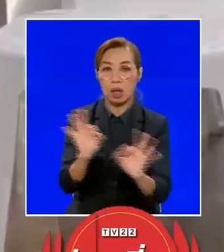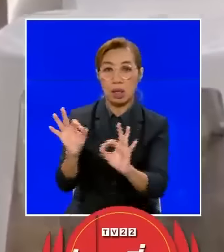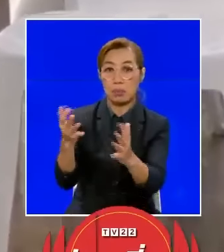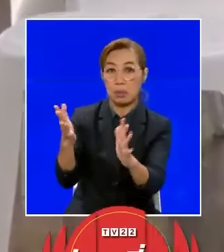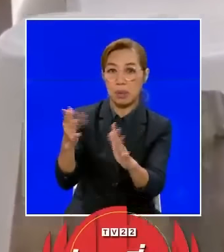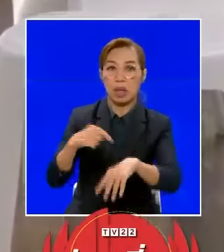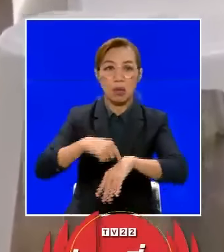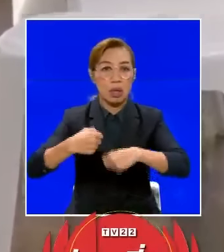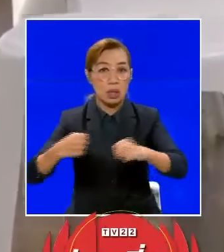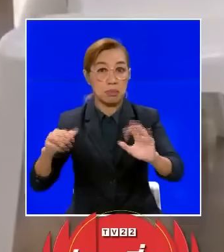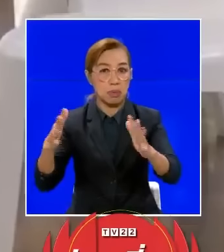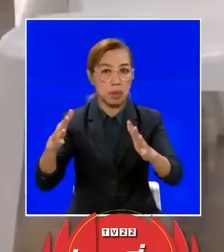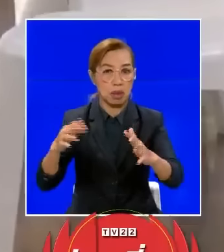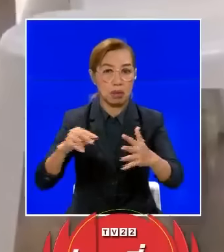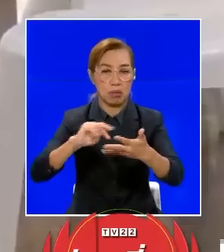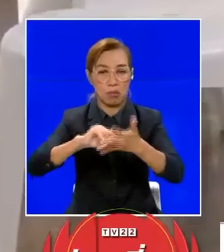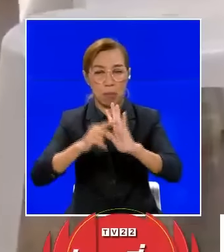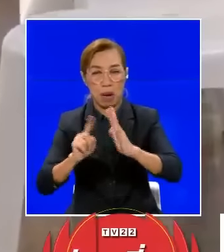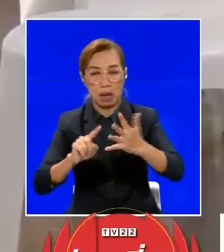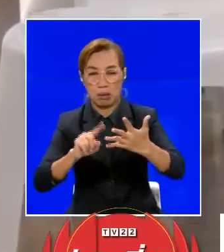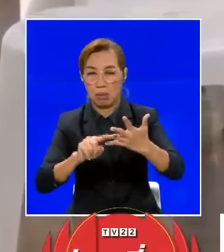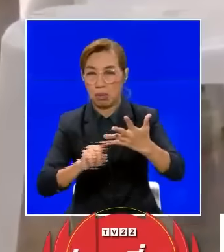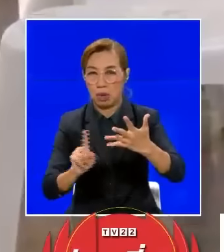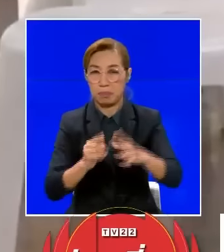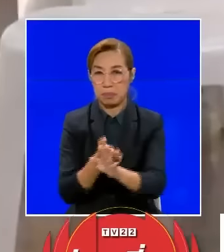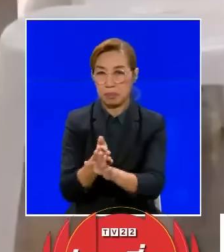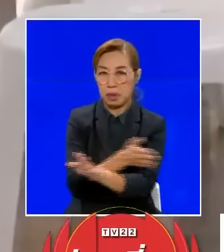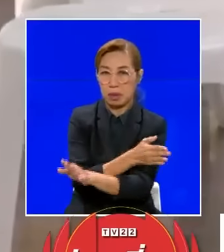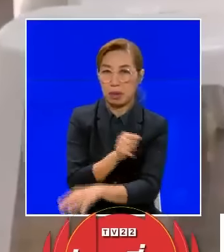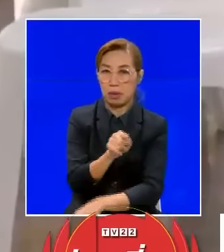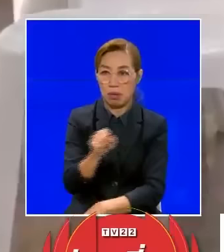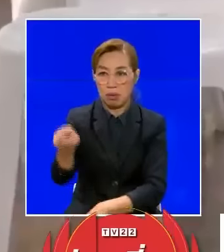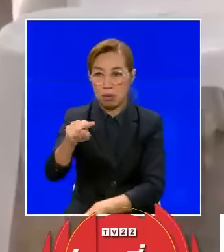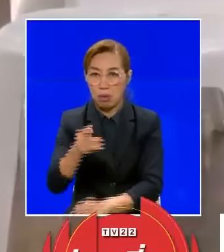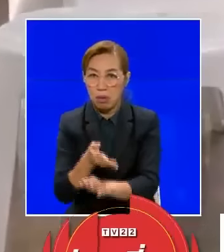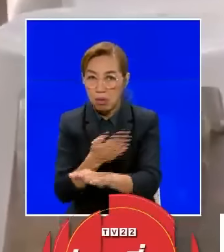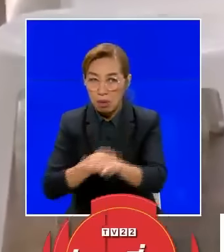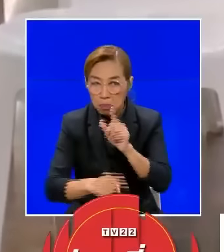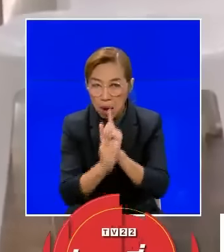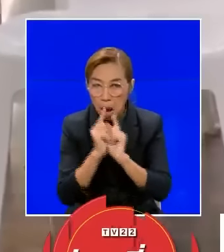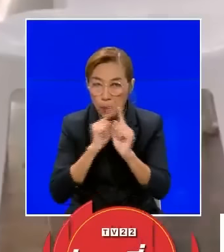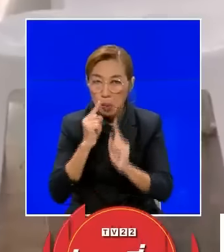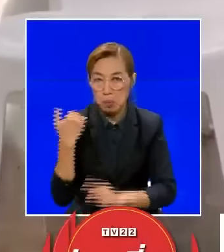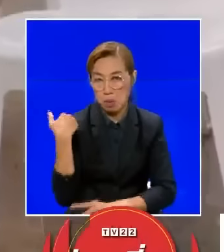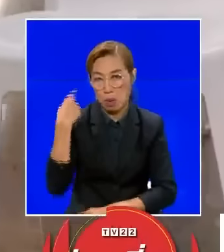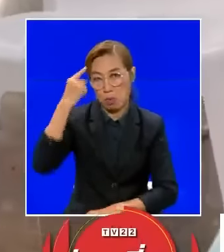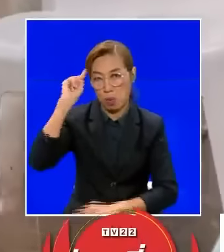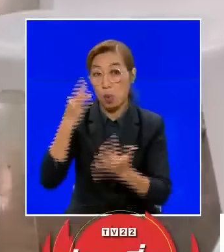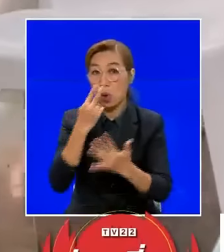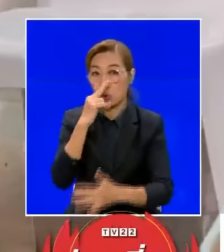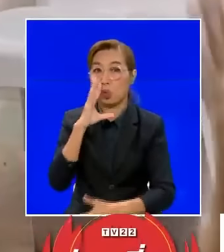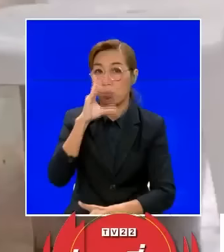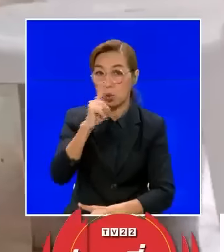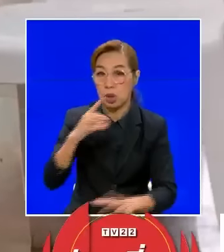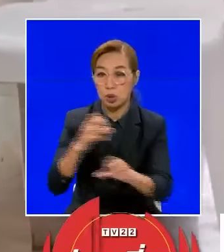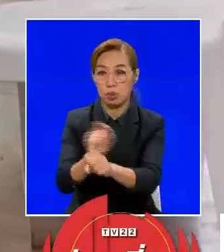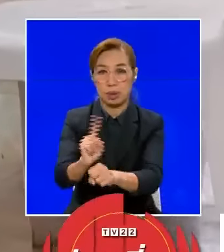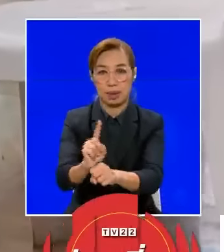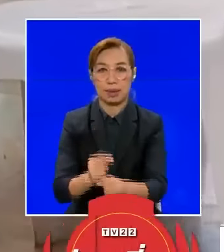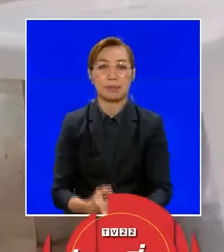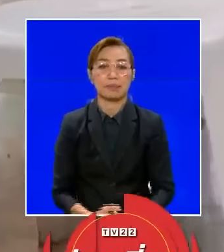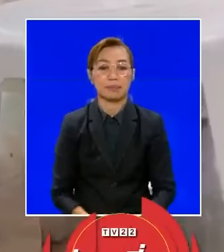ปเอ๊ะมันจะมีผลหรือเปล่านะว่าก่อนหน้านี้เขาไปคุยเขาไปอะไรยังไงกันมาอ่ะไม่ทราบจับตาดูดีๆแล้วกันพรุ่งนี้ผลจะออกมาทางไหน